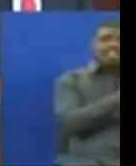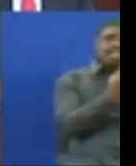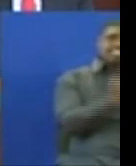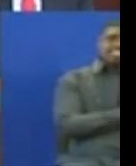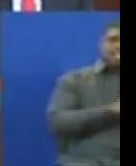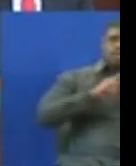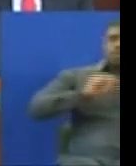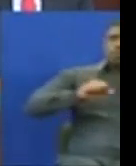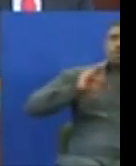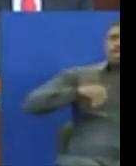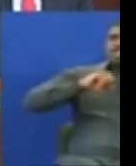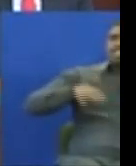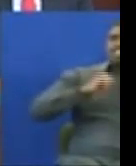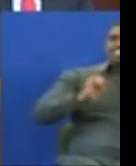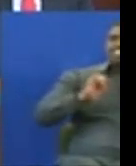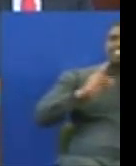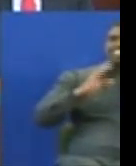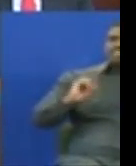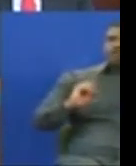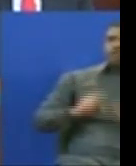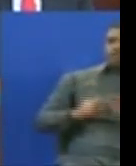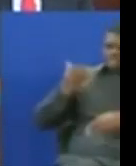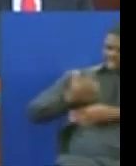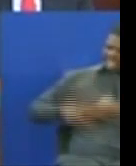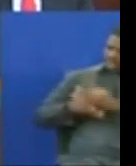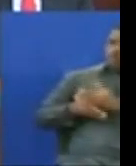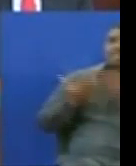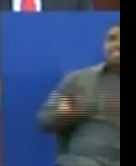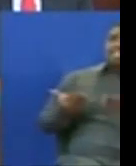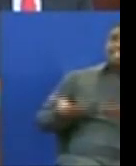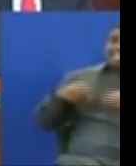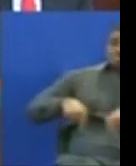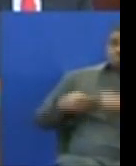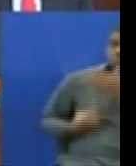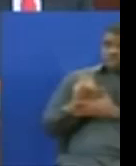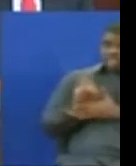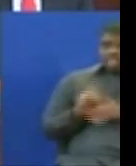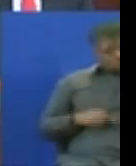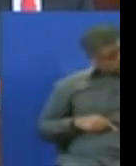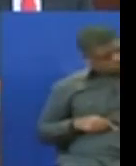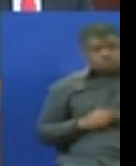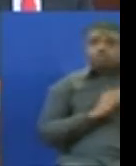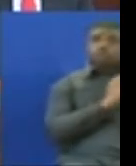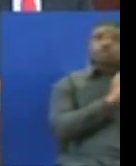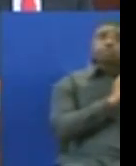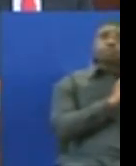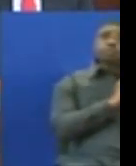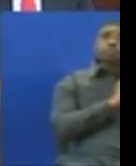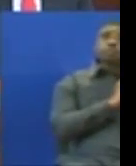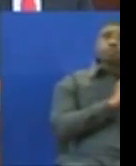Lwanjilo Chunya kilomita 36, na inajengwa sasa kutoka Chunya kuelekea Makongorosi kilomita 43.